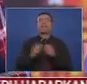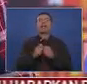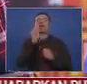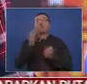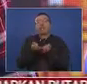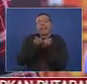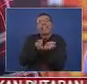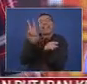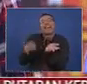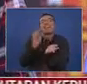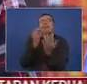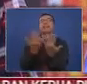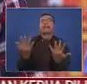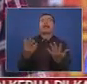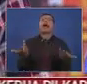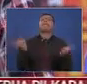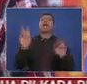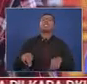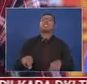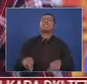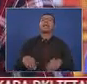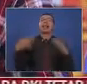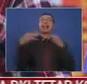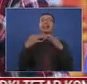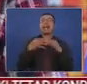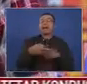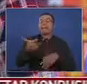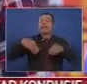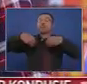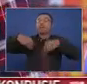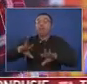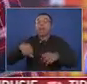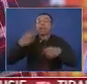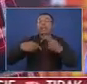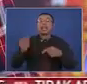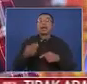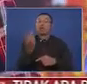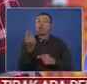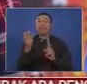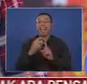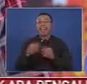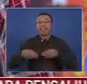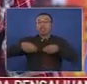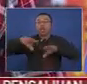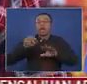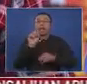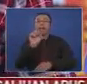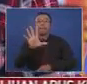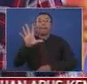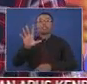untuk nelayan lagi untuk masyarakat lalu apaagi tanah yang mereka jual setiap rupiah yang mereka jual